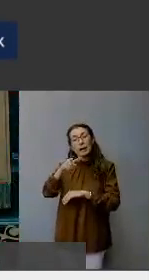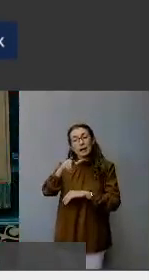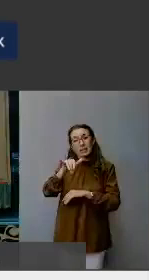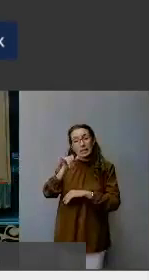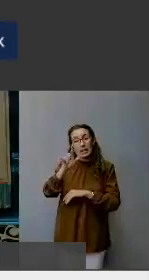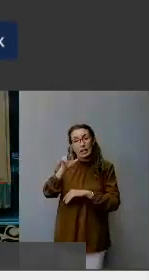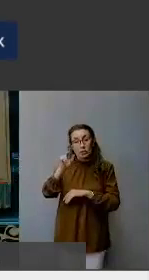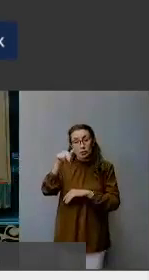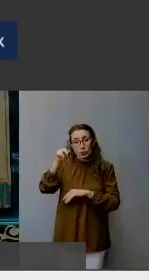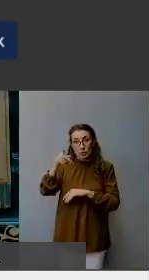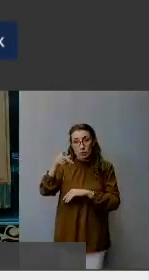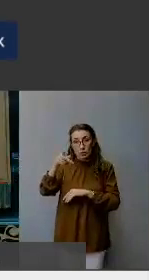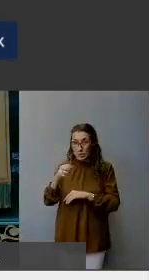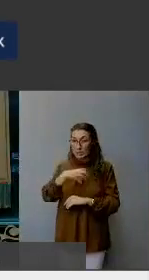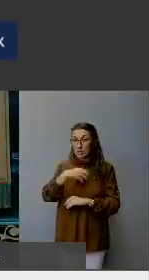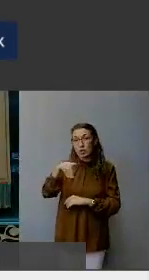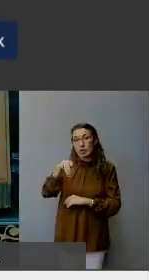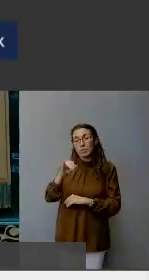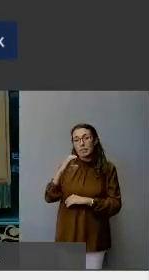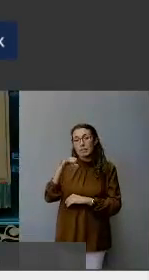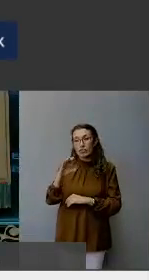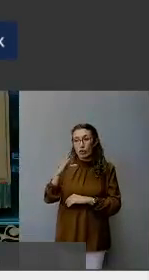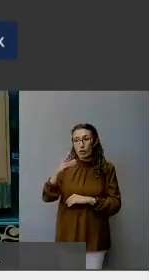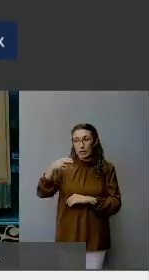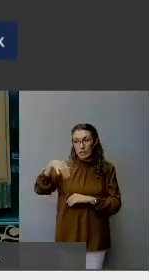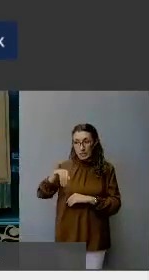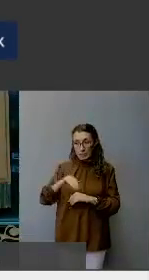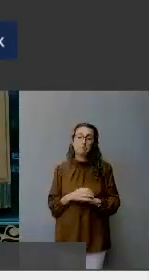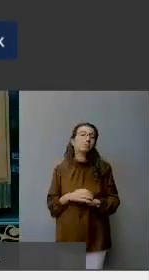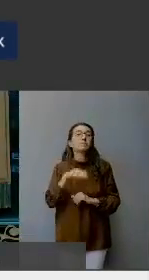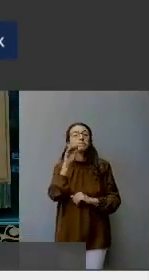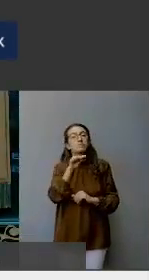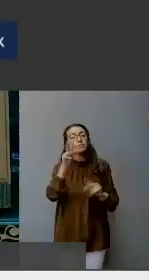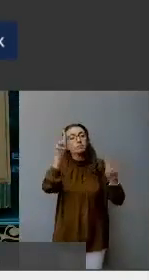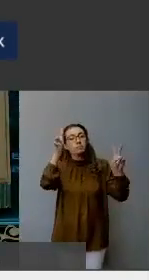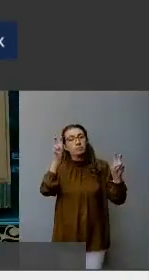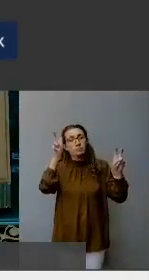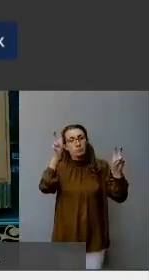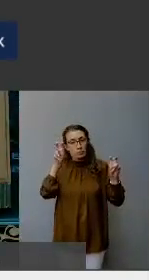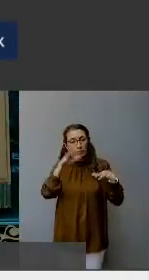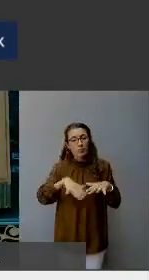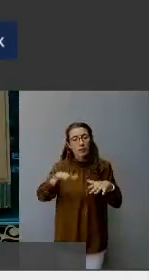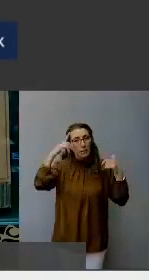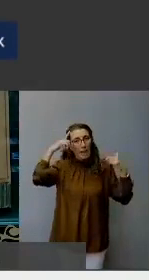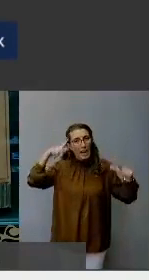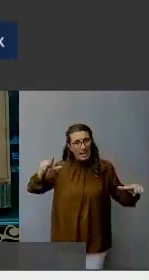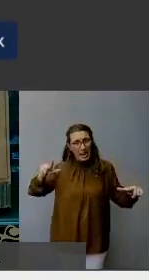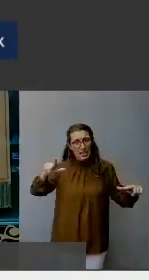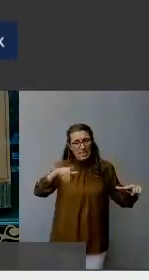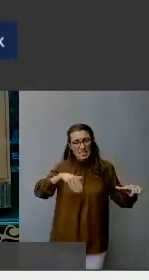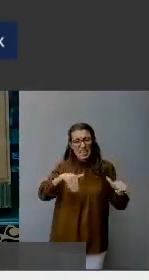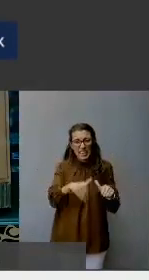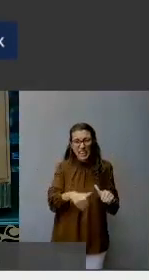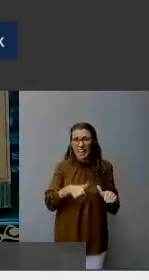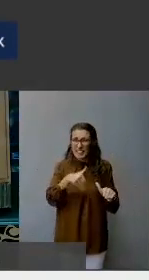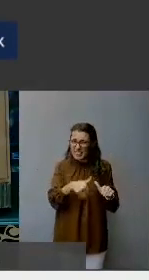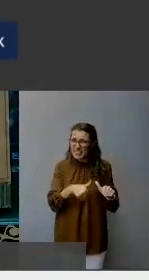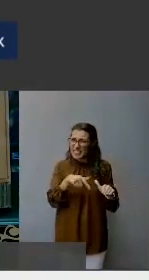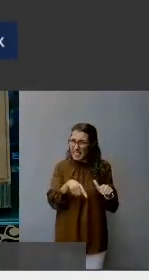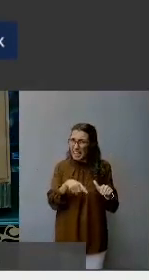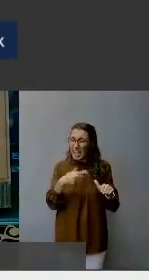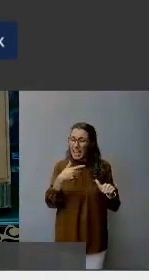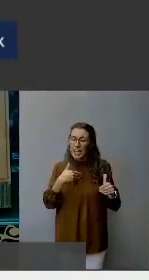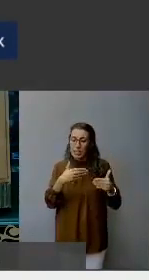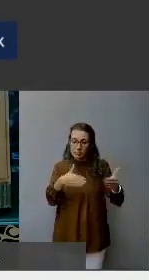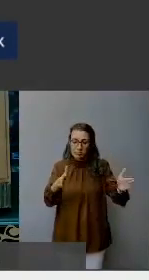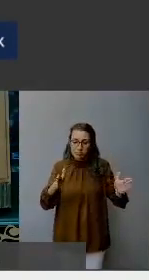si richiedono informazioni in merito al cantiere in piazzetta tiglio filippo marassi presente da vari mesi senza cartelli di cantiere